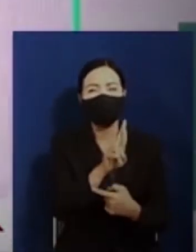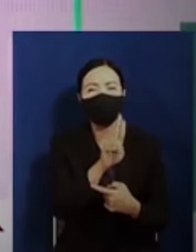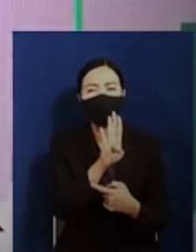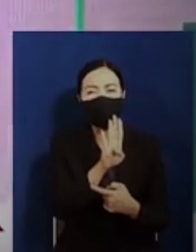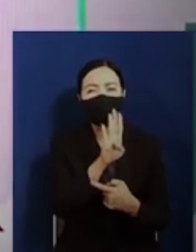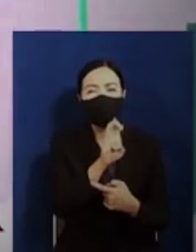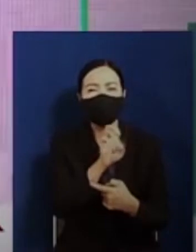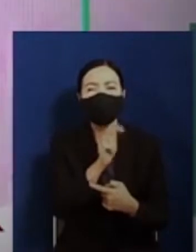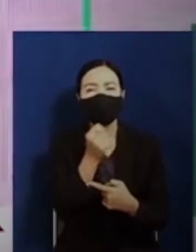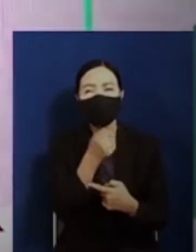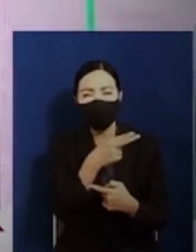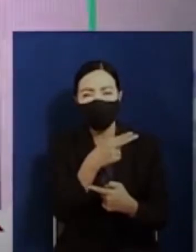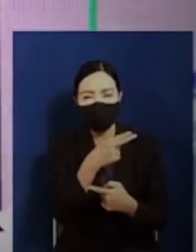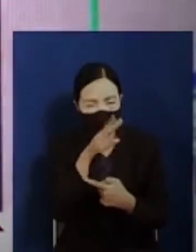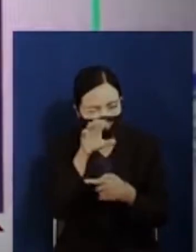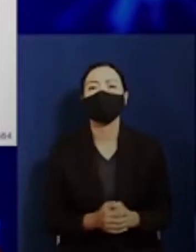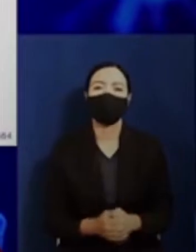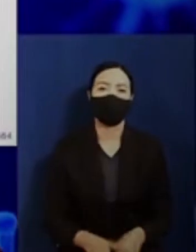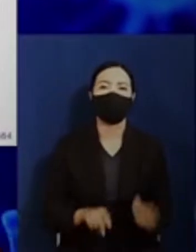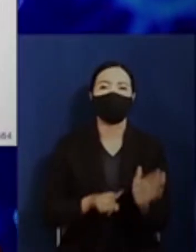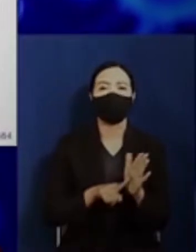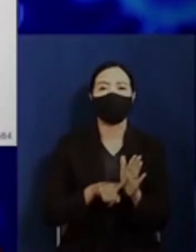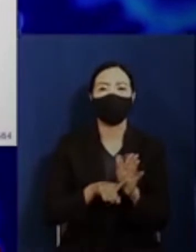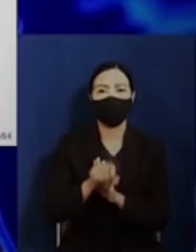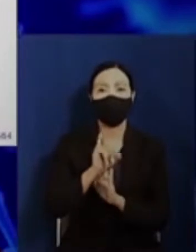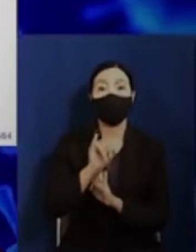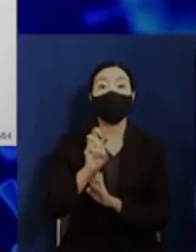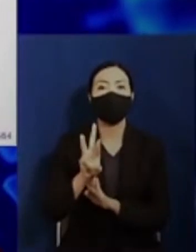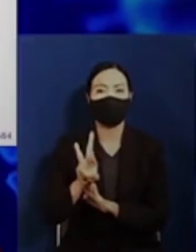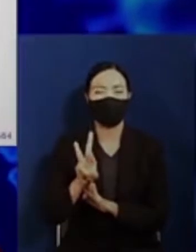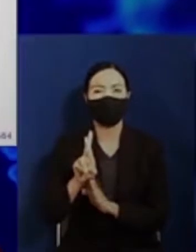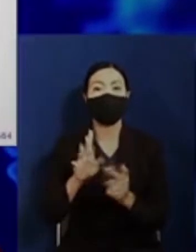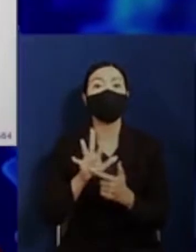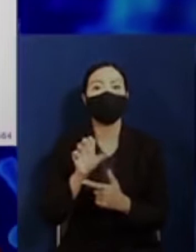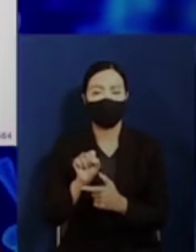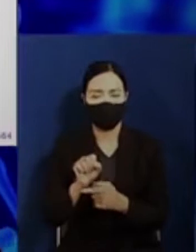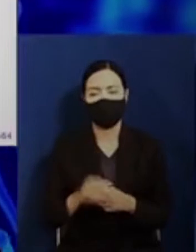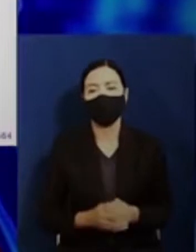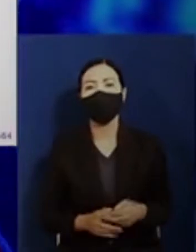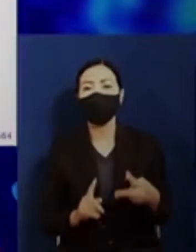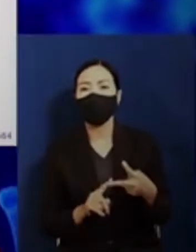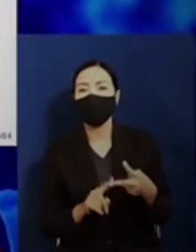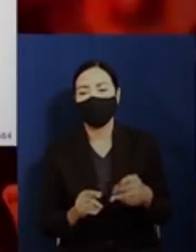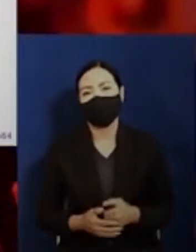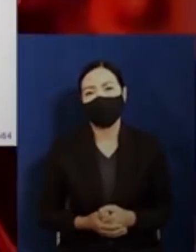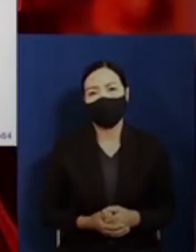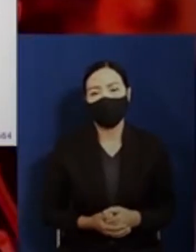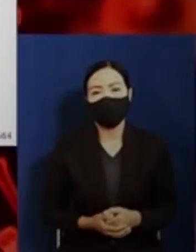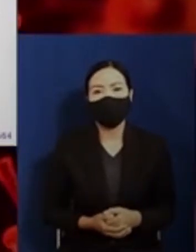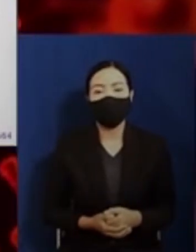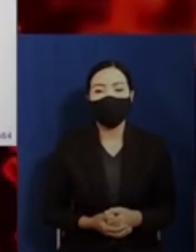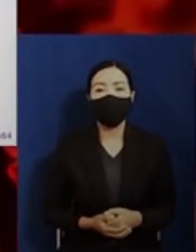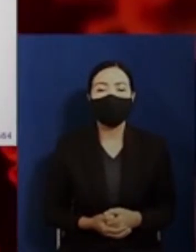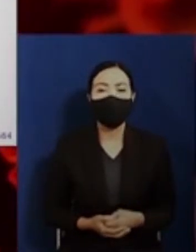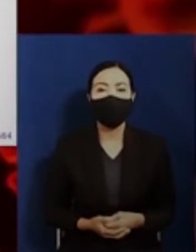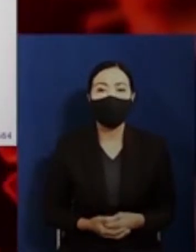หรือชุดตรวจโควิด-19 ดังนี ้สิ่งที่จะเอามาใช้ตรวจเนี่ยก็คือทำเหมือนกับการตรวจ RT-PCR ก็